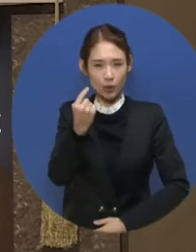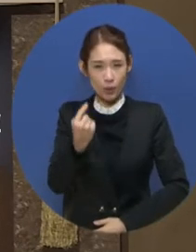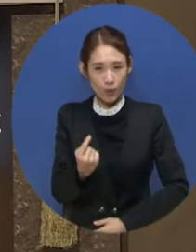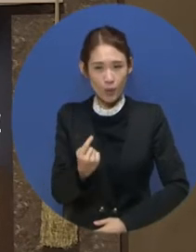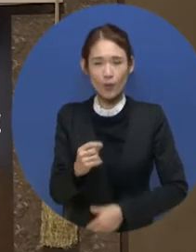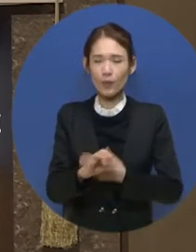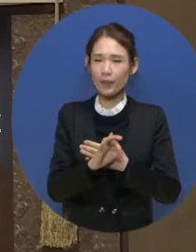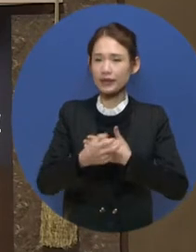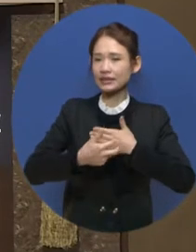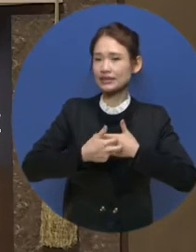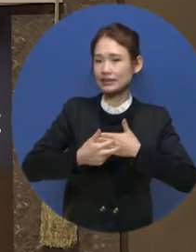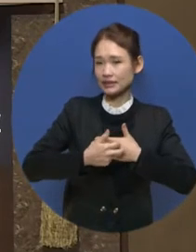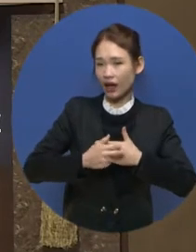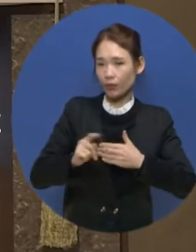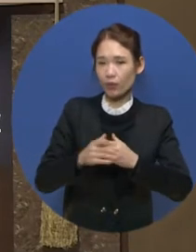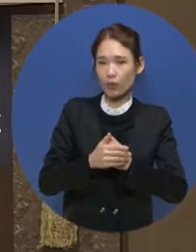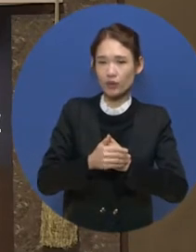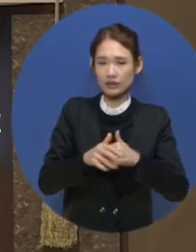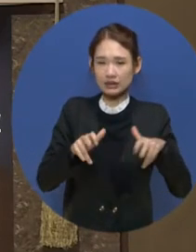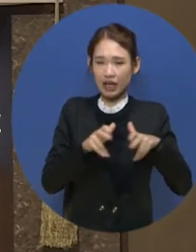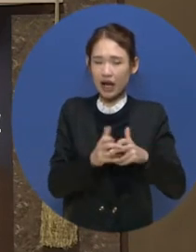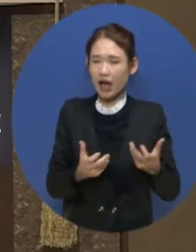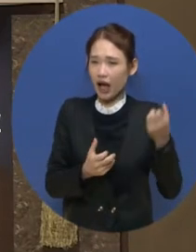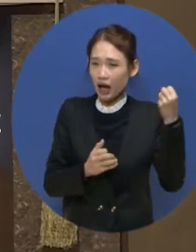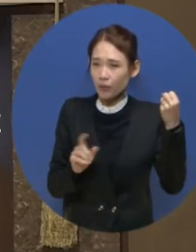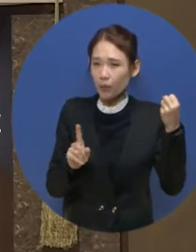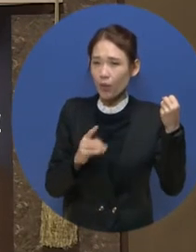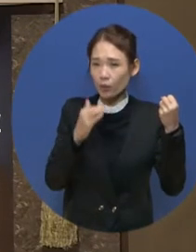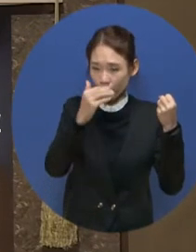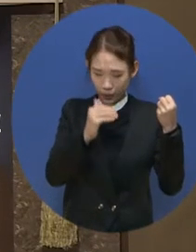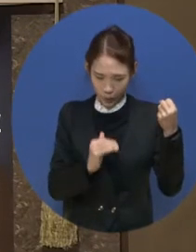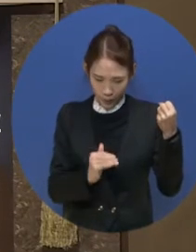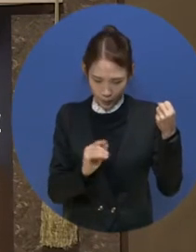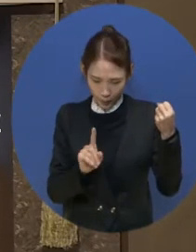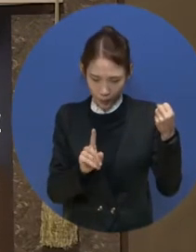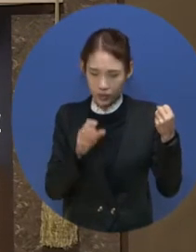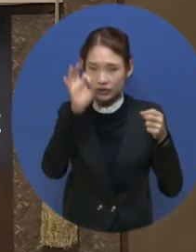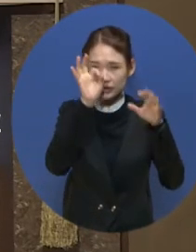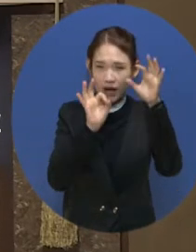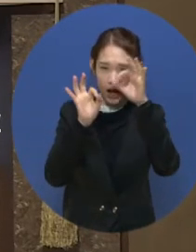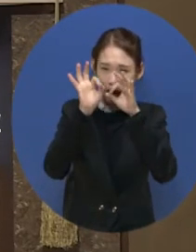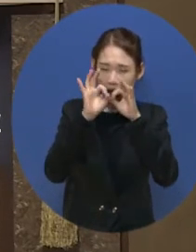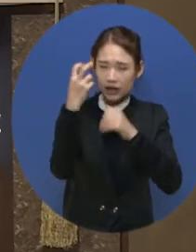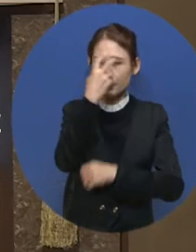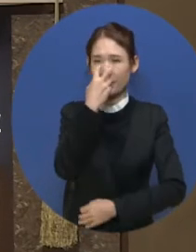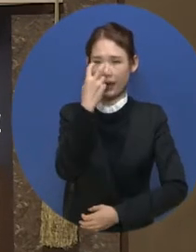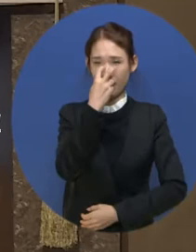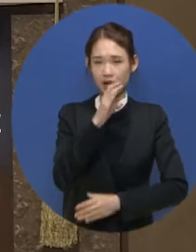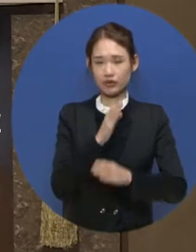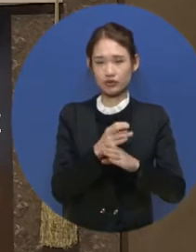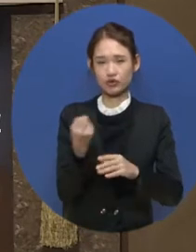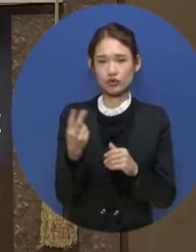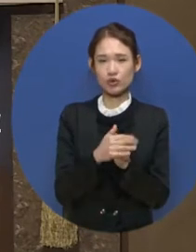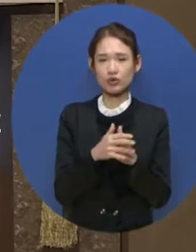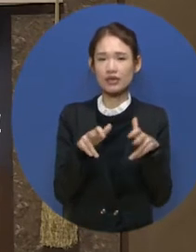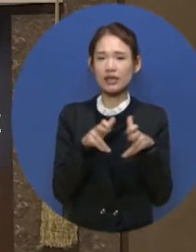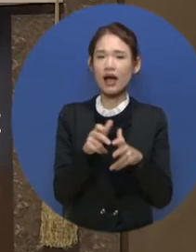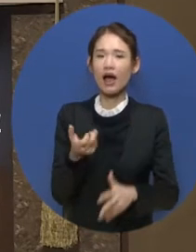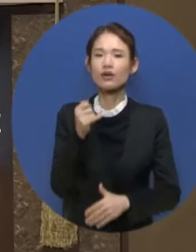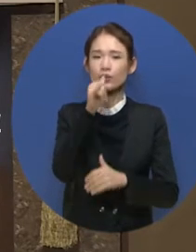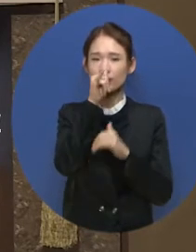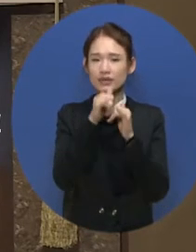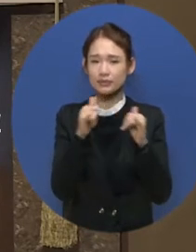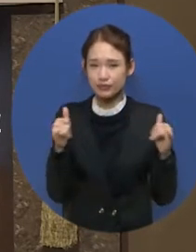어느정도 장애가 있고 또 어떤 어려움이 있는가를 좀 탐색하는 작업이 있고요 그 다음에 장애를 갖고 있는 분들에게